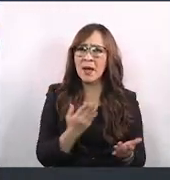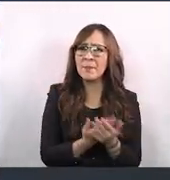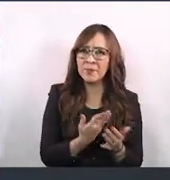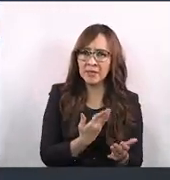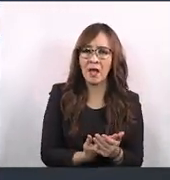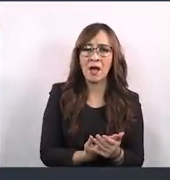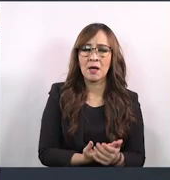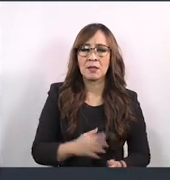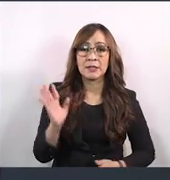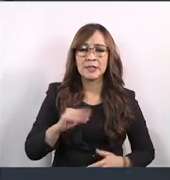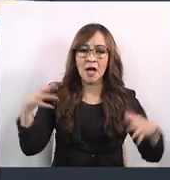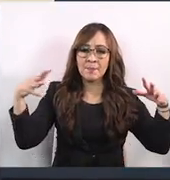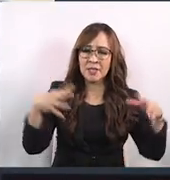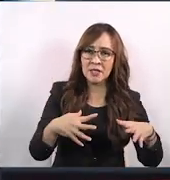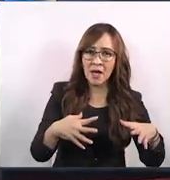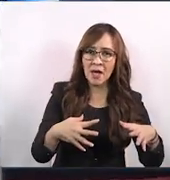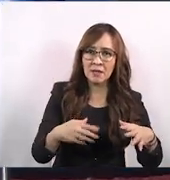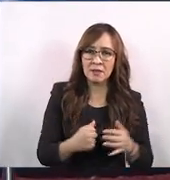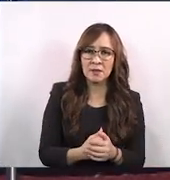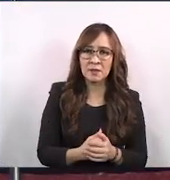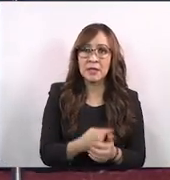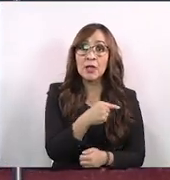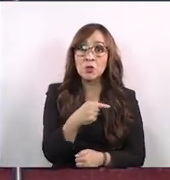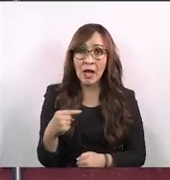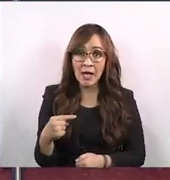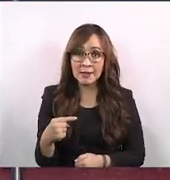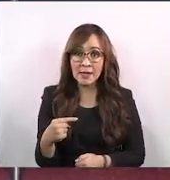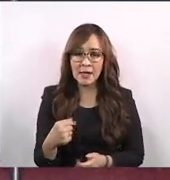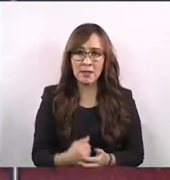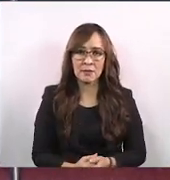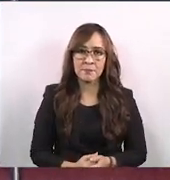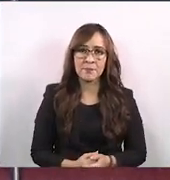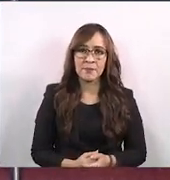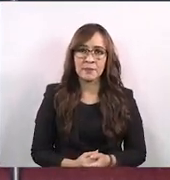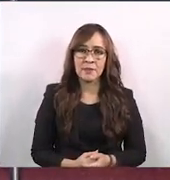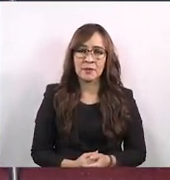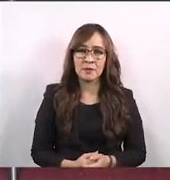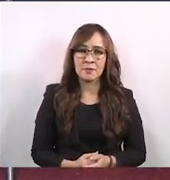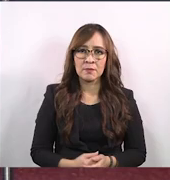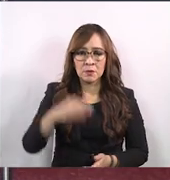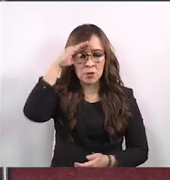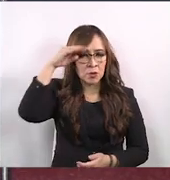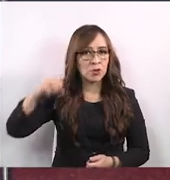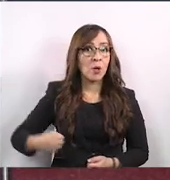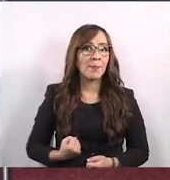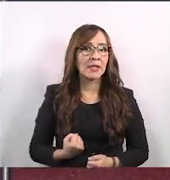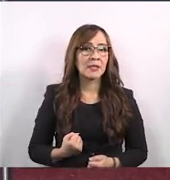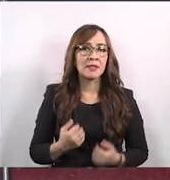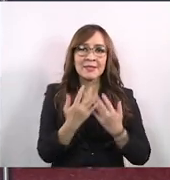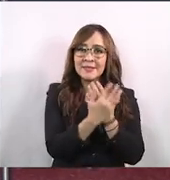jangan banyak menyerang kekurangan-kekurangannya kalau kau lihat kekurangan bantu Hai suami-suami sayang